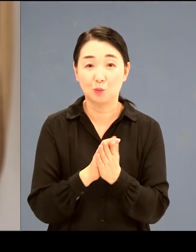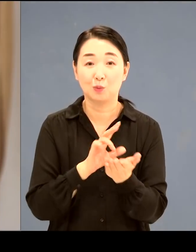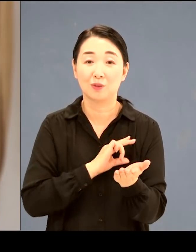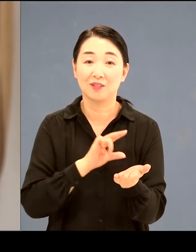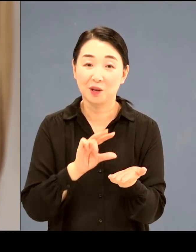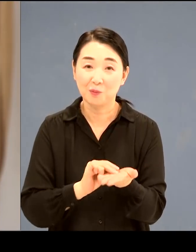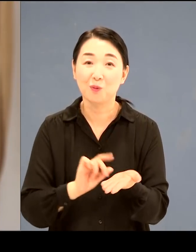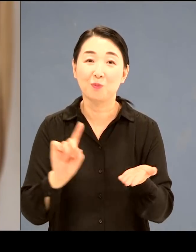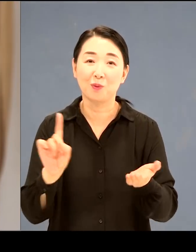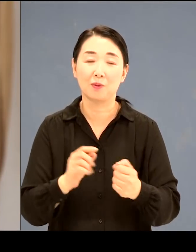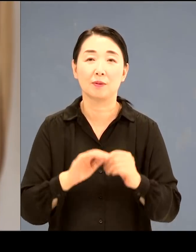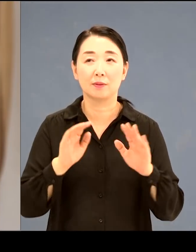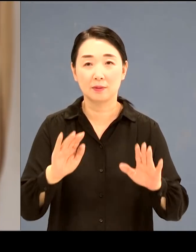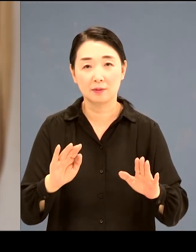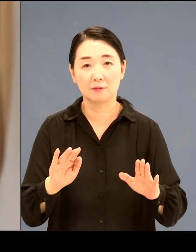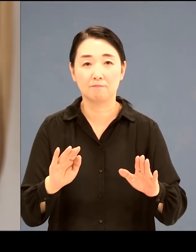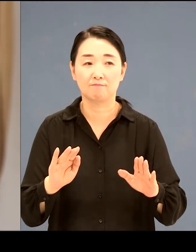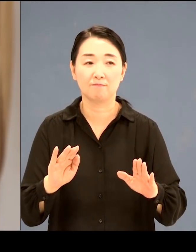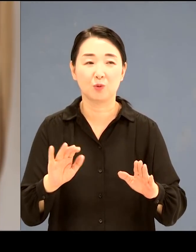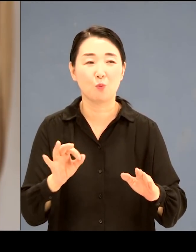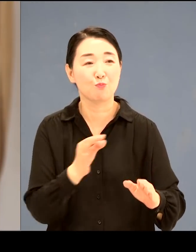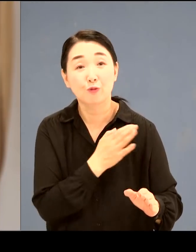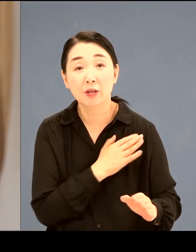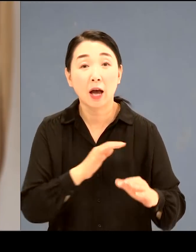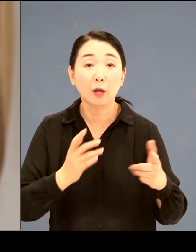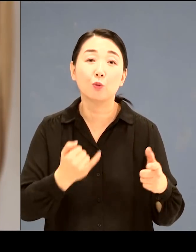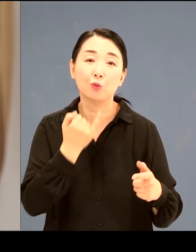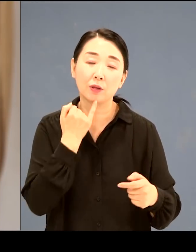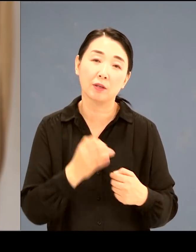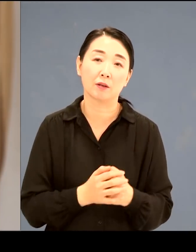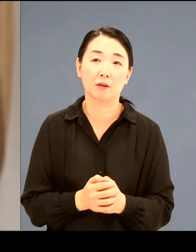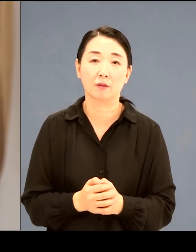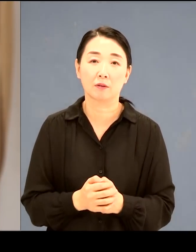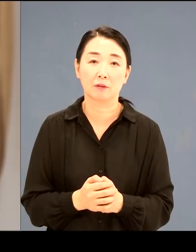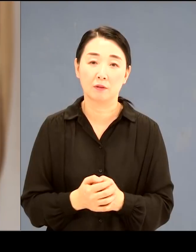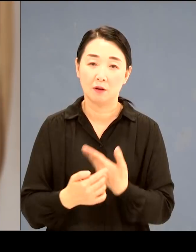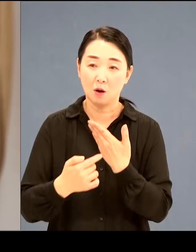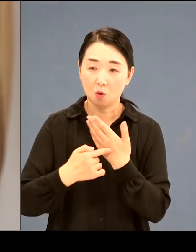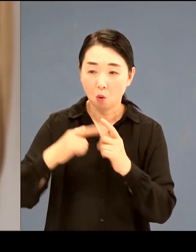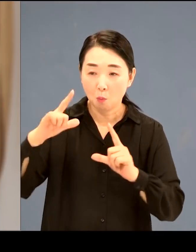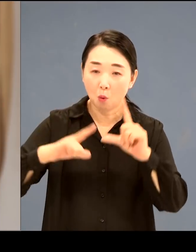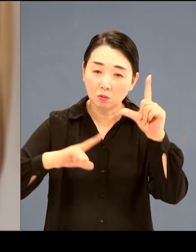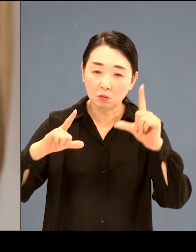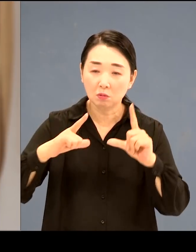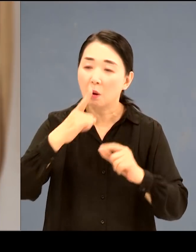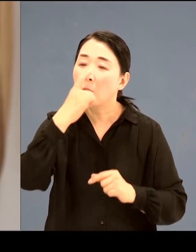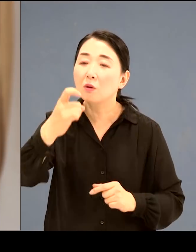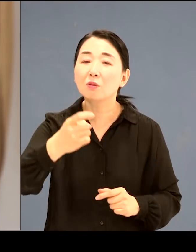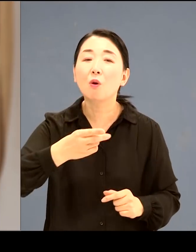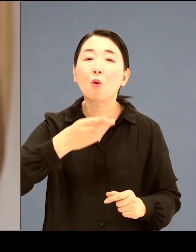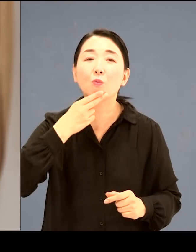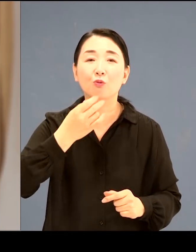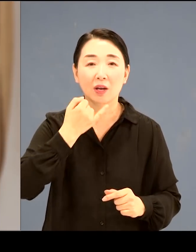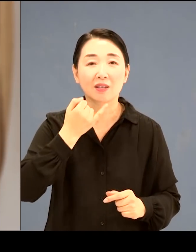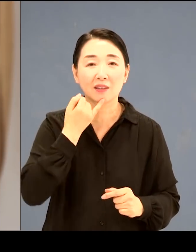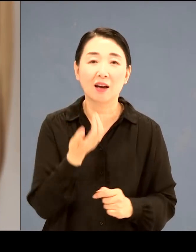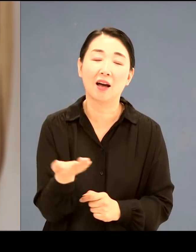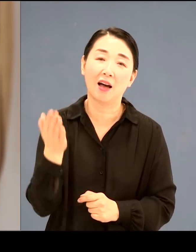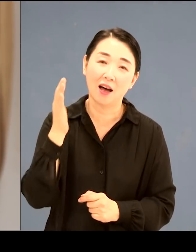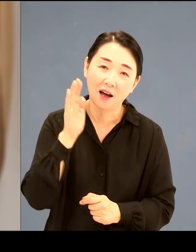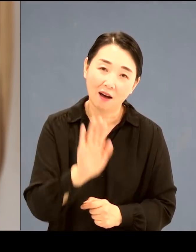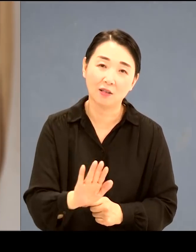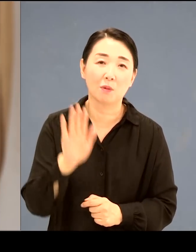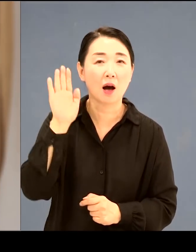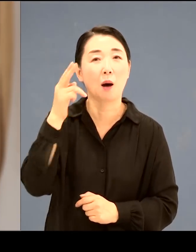뭐 지금 돈이 많지 않아도 되고 외모가 너무 뭐 그럴듯하지 않아도 되고 하지만 큰